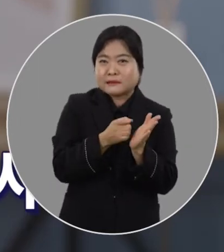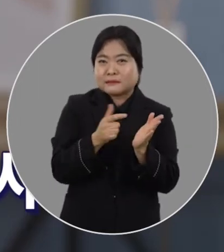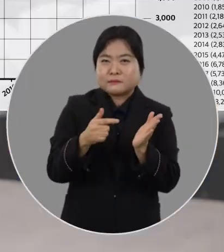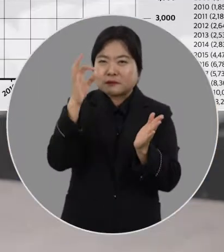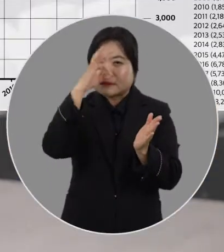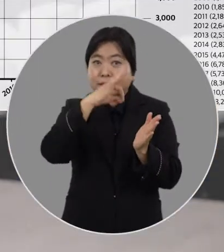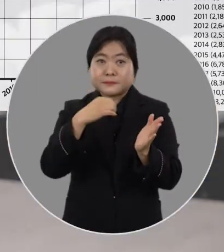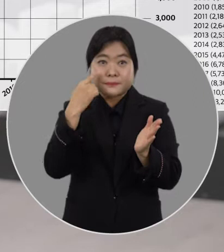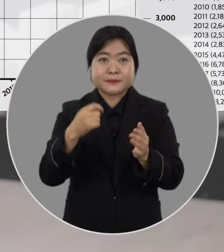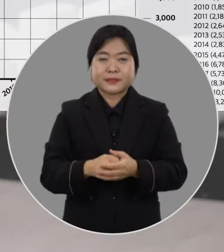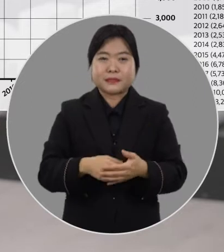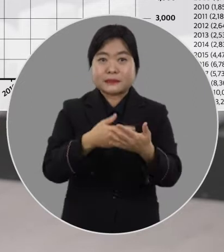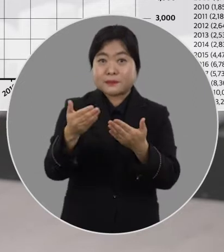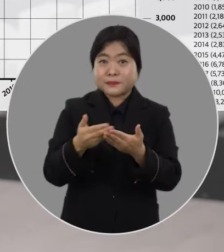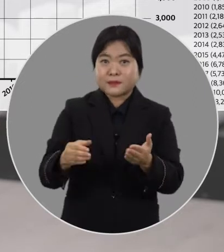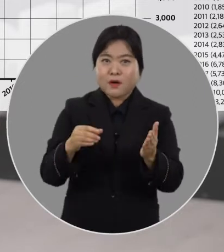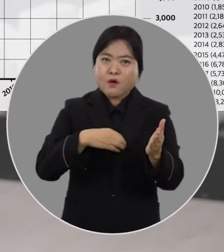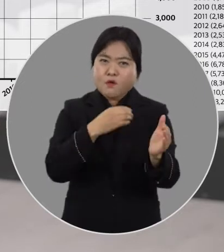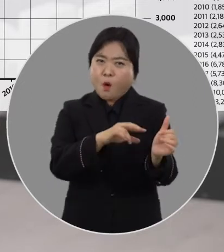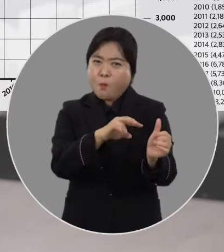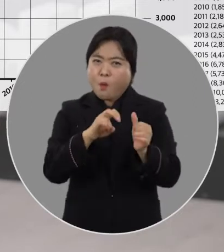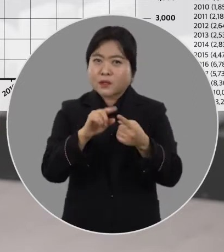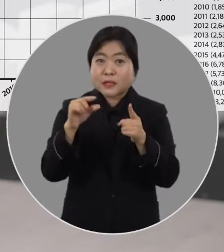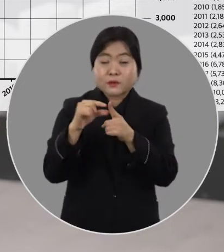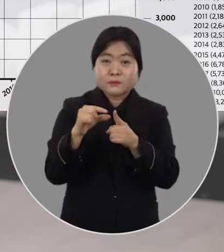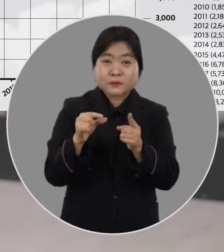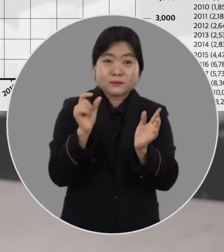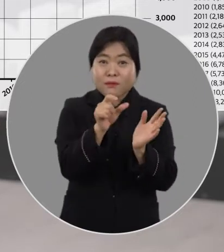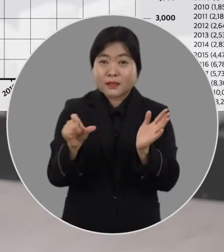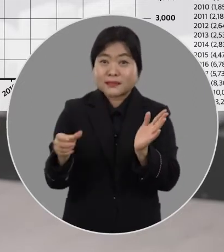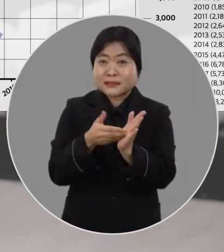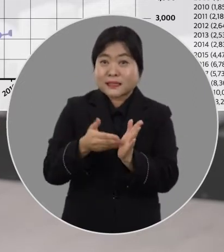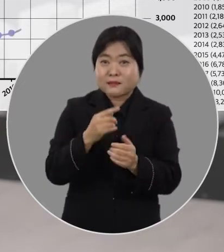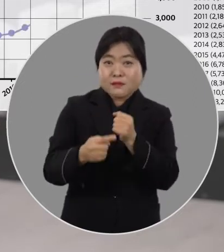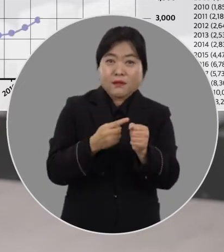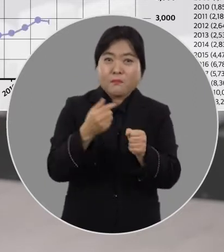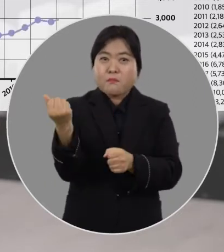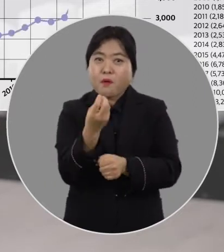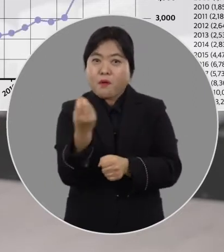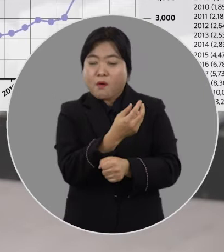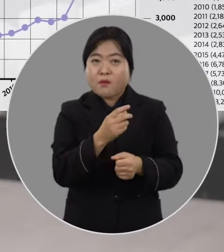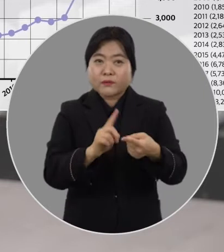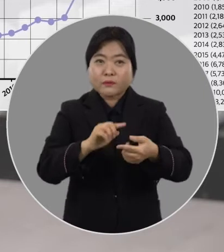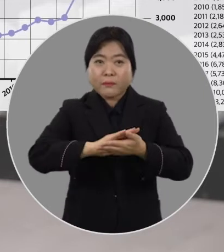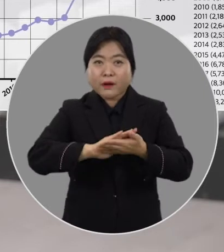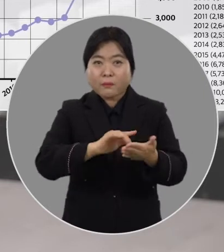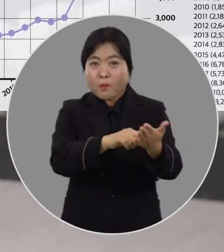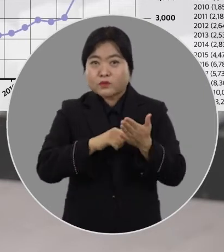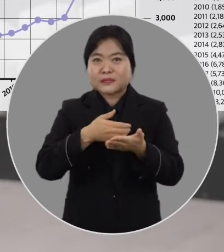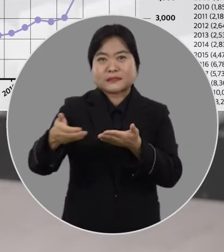찾아봤습니다. 이 그래프는 혐오를 키워드로 한 기사들이 매년 몇 건씩 발간되었는지